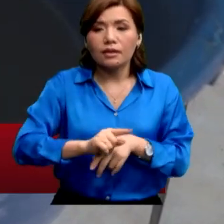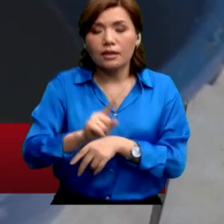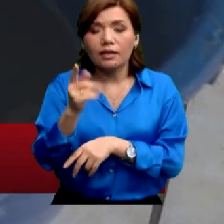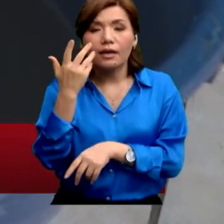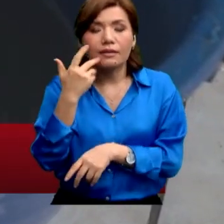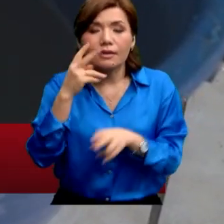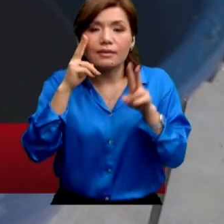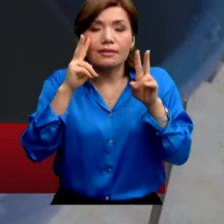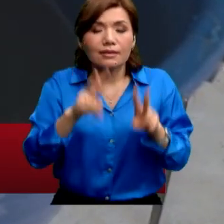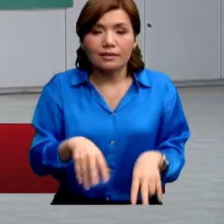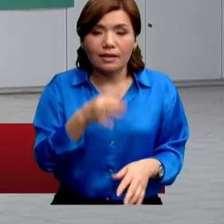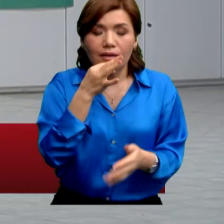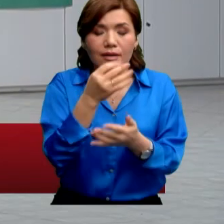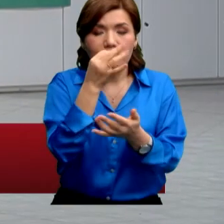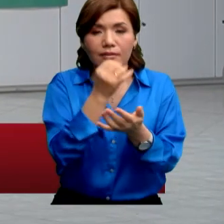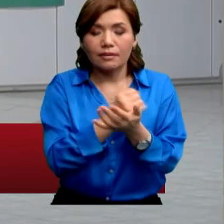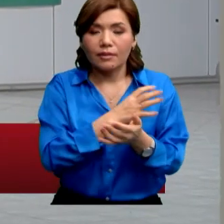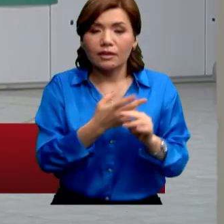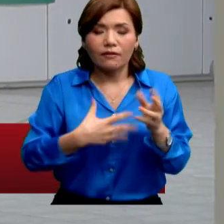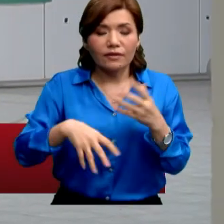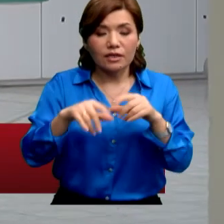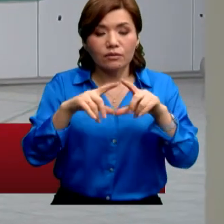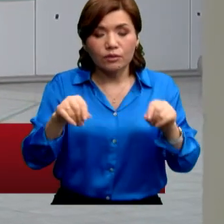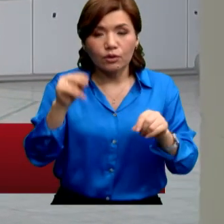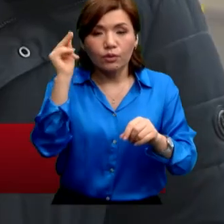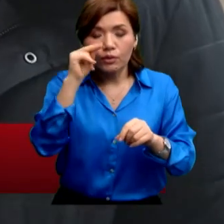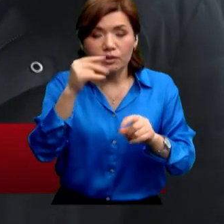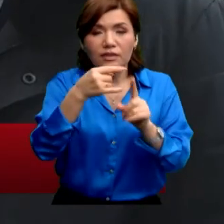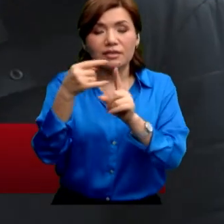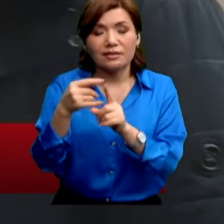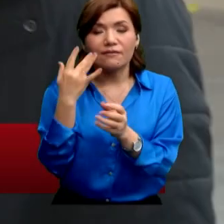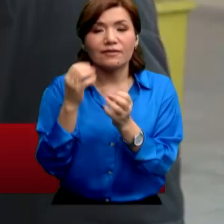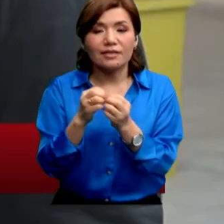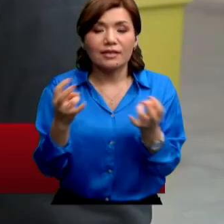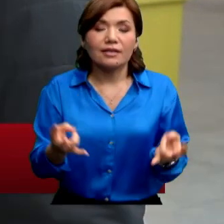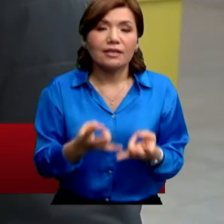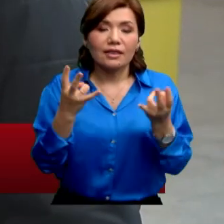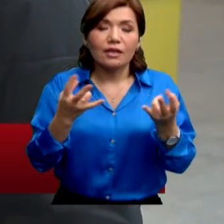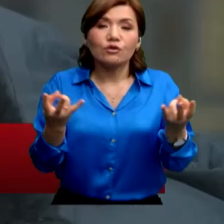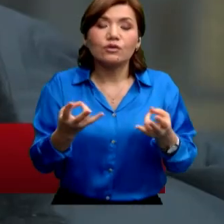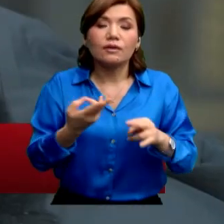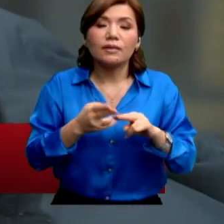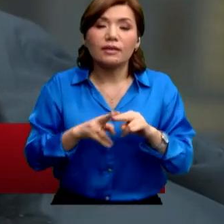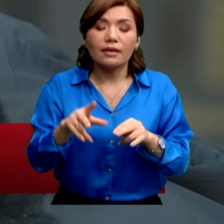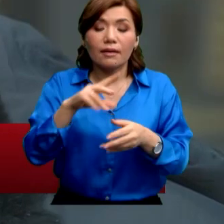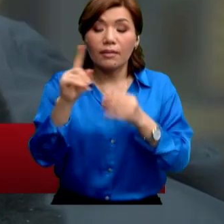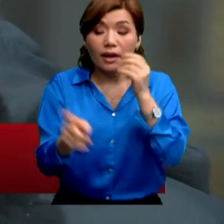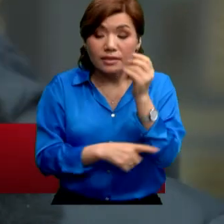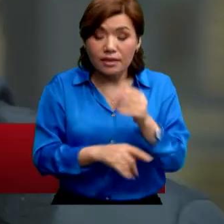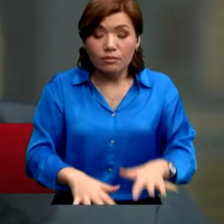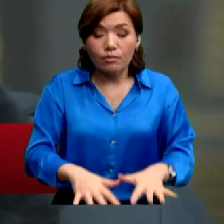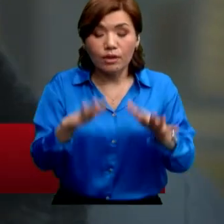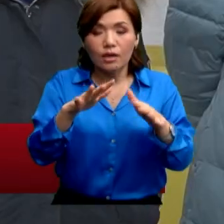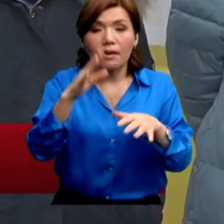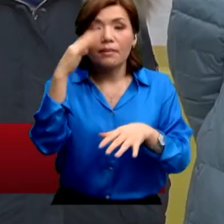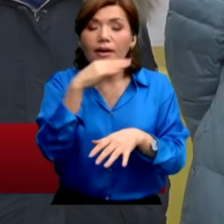городском отделе образования не сообщили. Пока все школьники будут обучаться дистанционно. Во-первых, необходимо устранить последствия потопа.